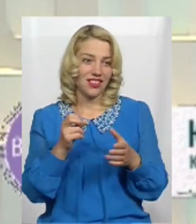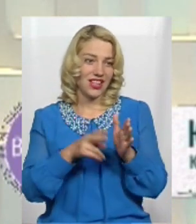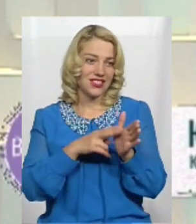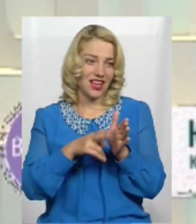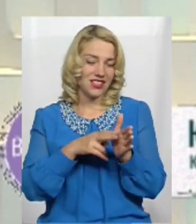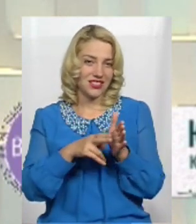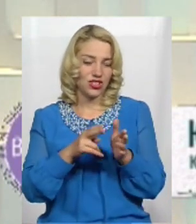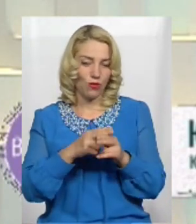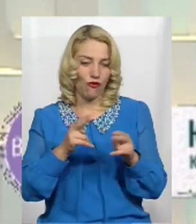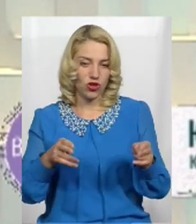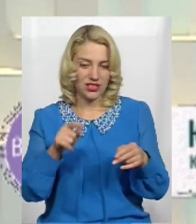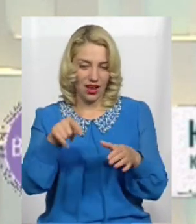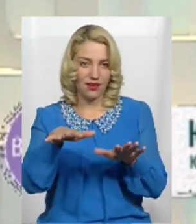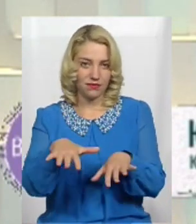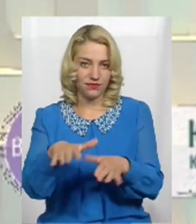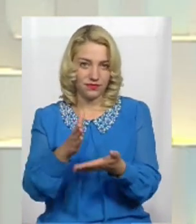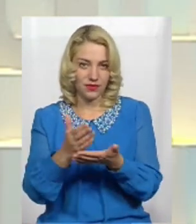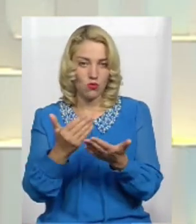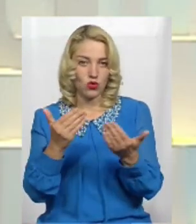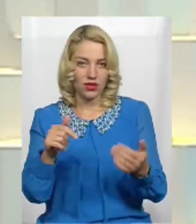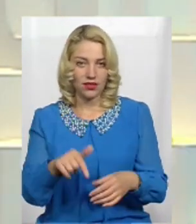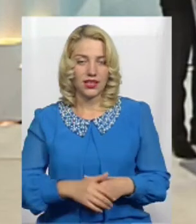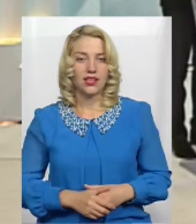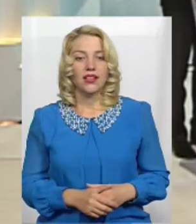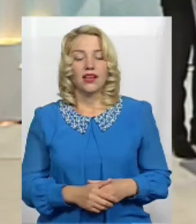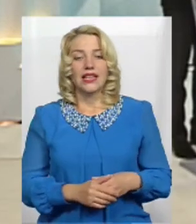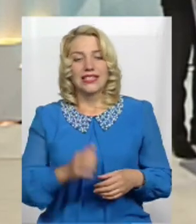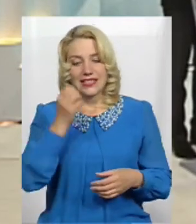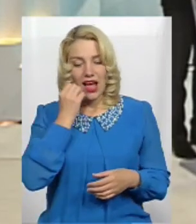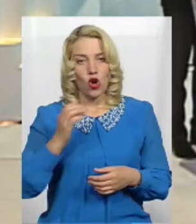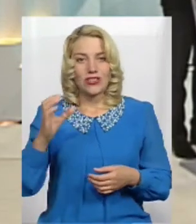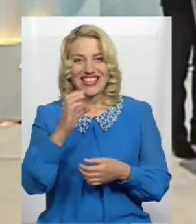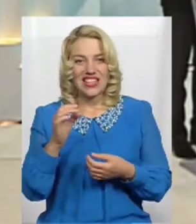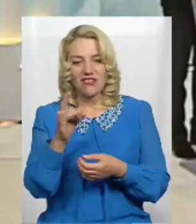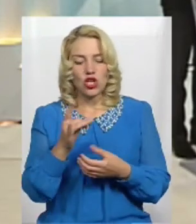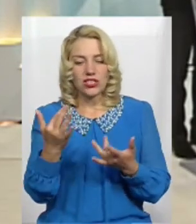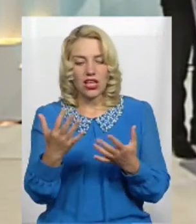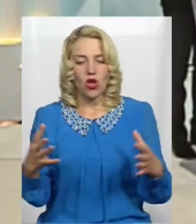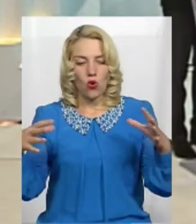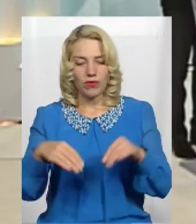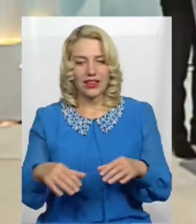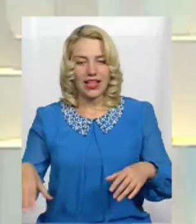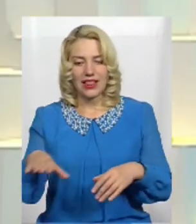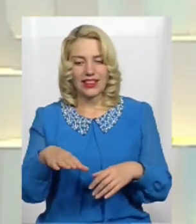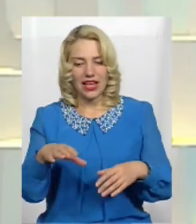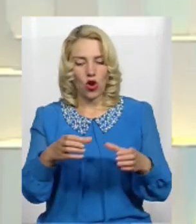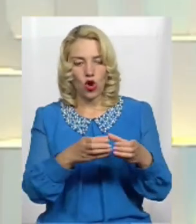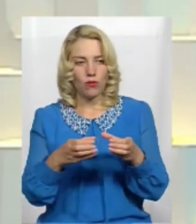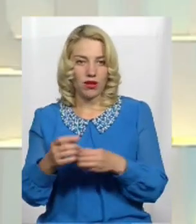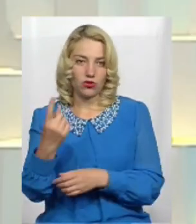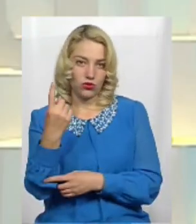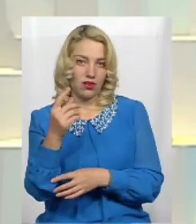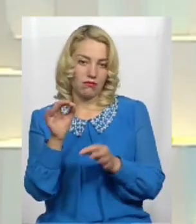залізничному вокзалі. Вокзалі. І у Старосинявському районі скільки об'єднаних тергромад? Одна.